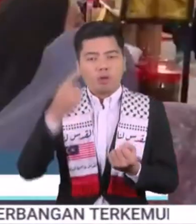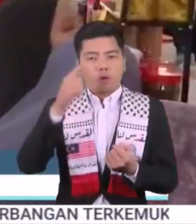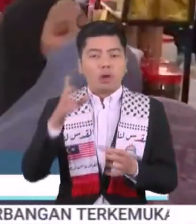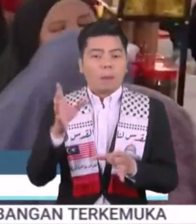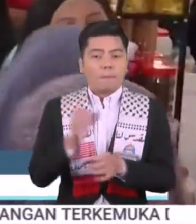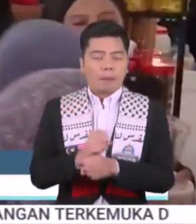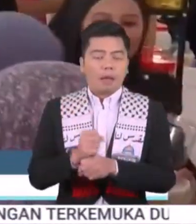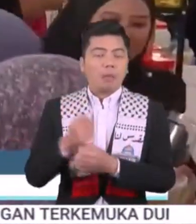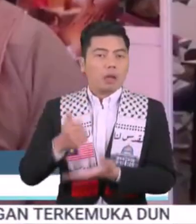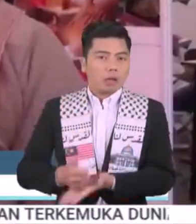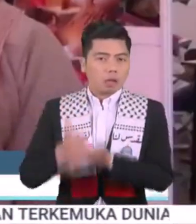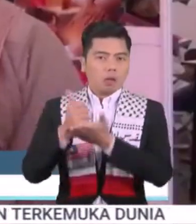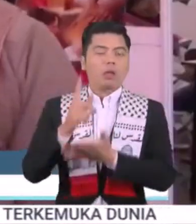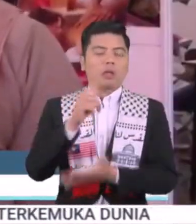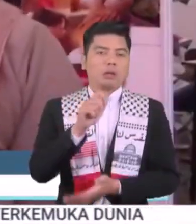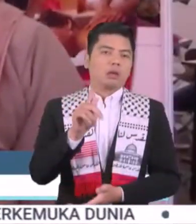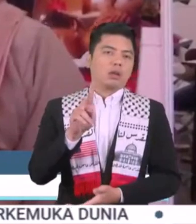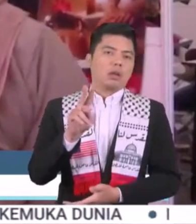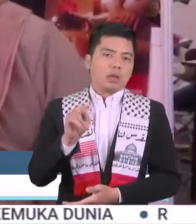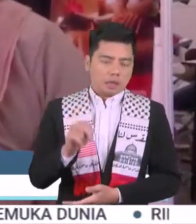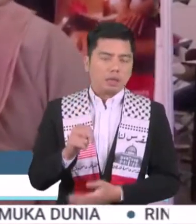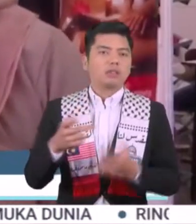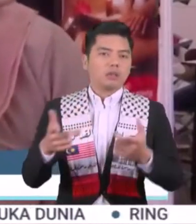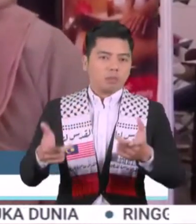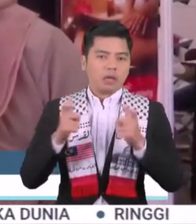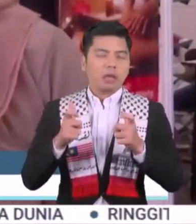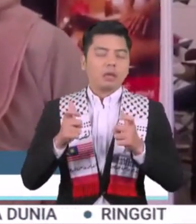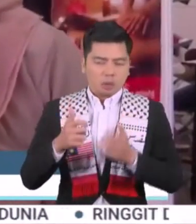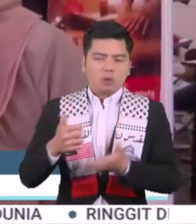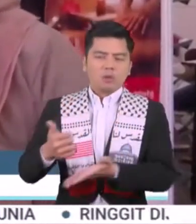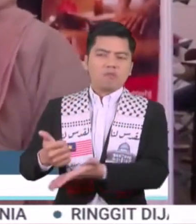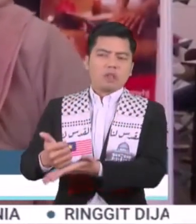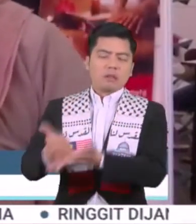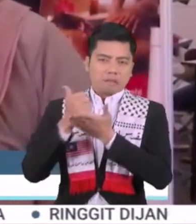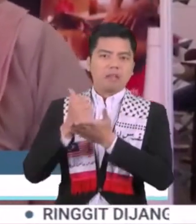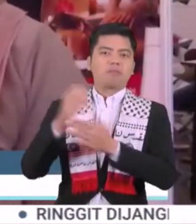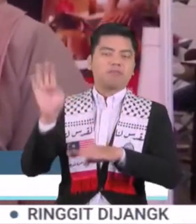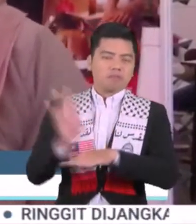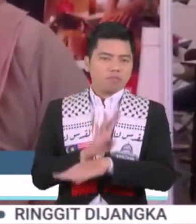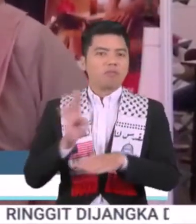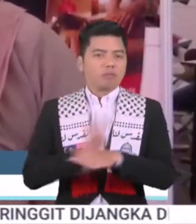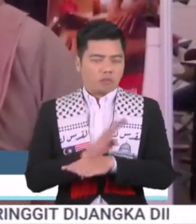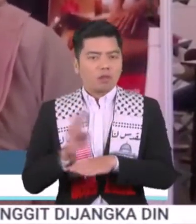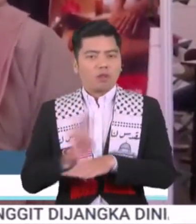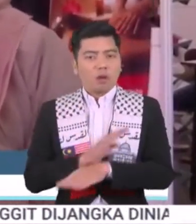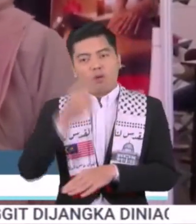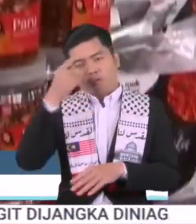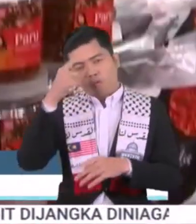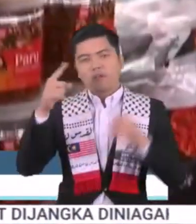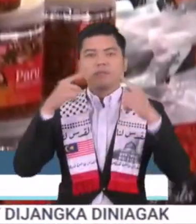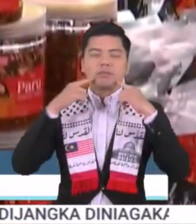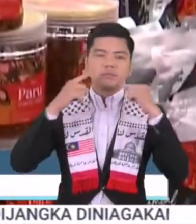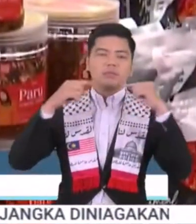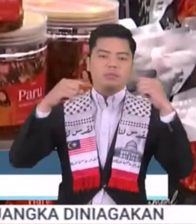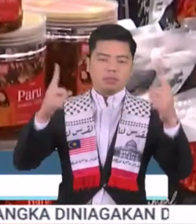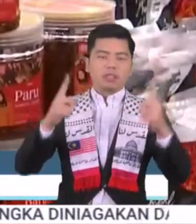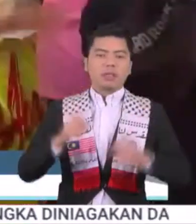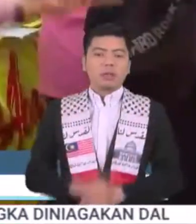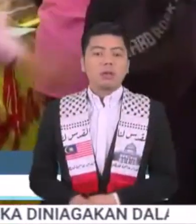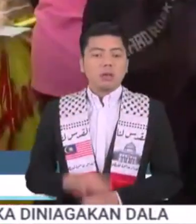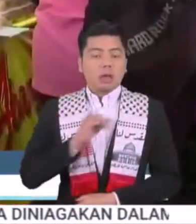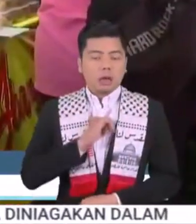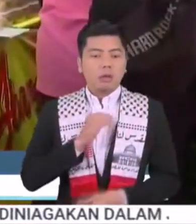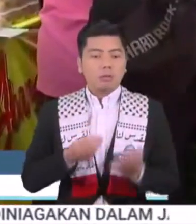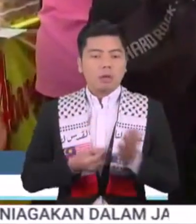sumber kewangan, so Tekun yang paling cepat lah. Dan dia sangat membantu untuk para usahawan untuk majukan bisnes masing-masing. Saya beli